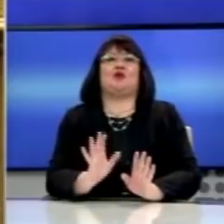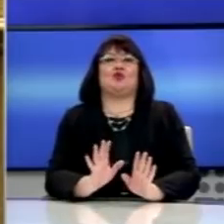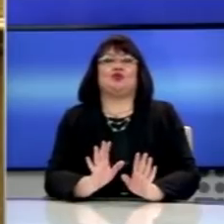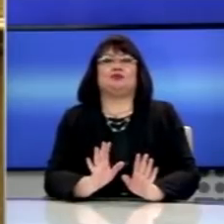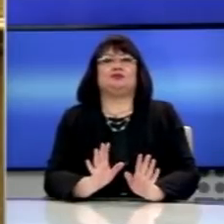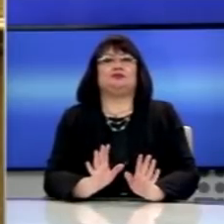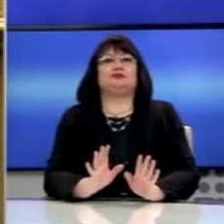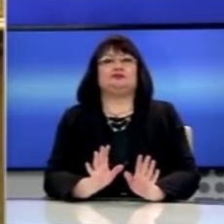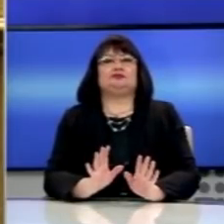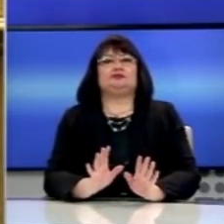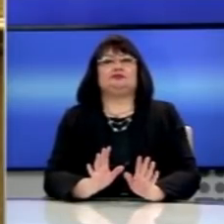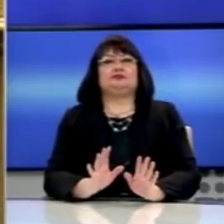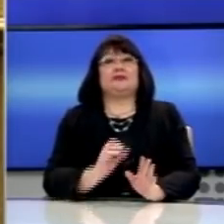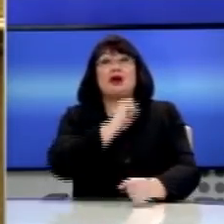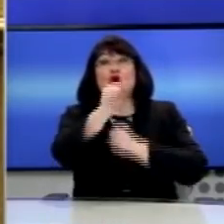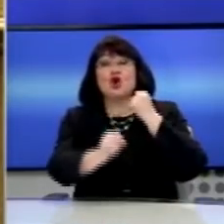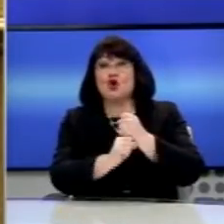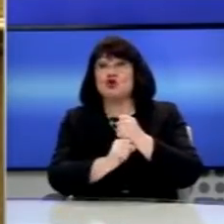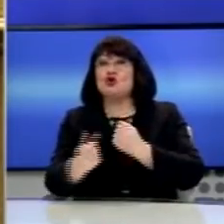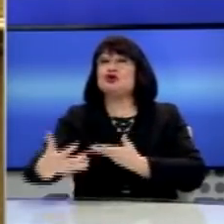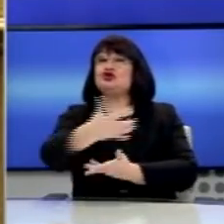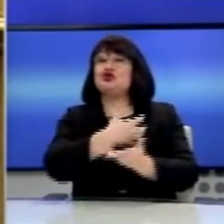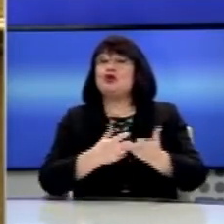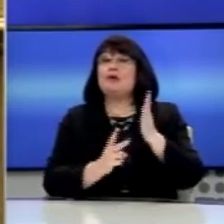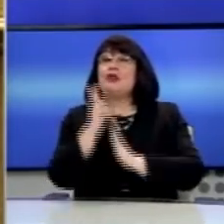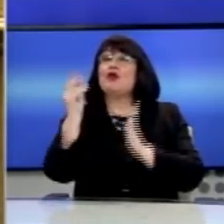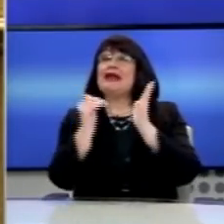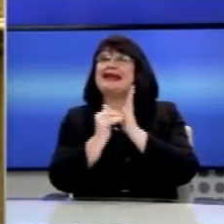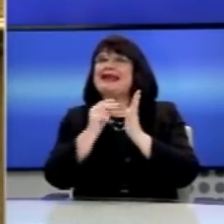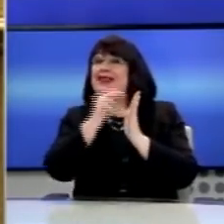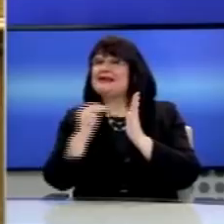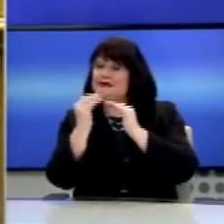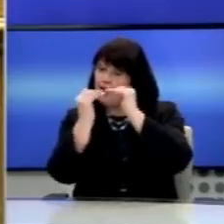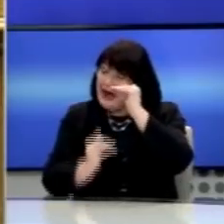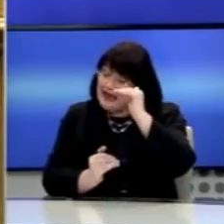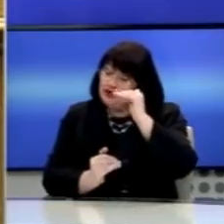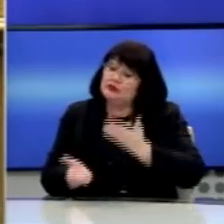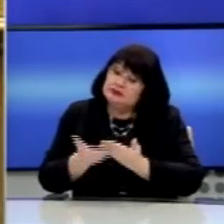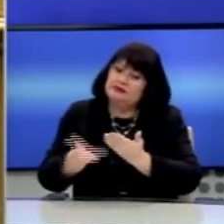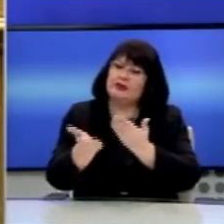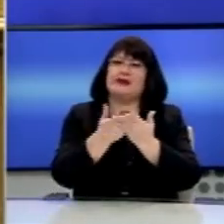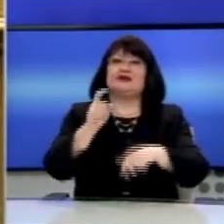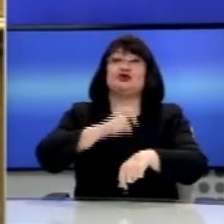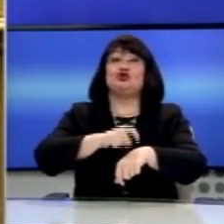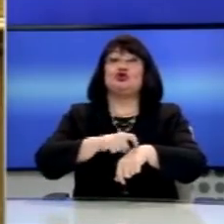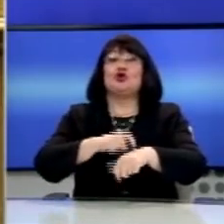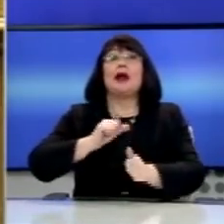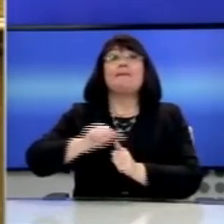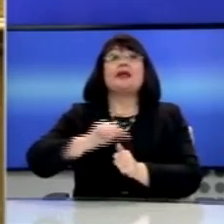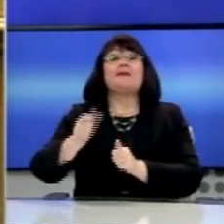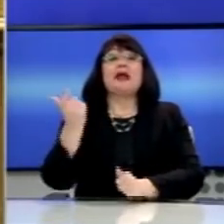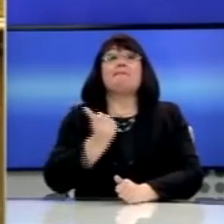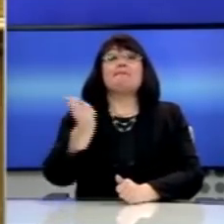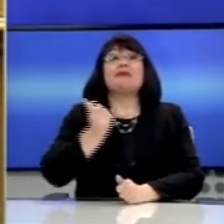σε όσους έχουν ετήσιο εισόδημα κάτω των 12.000 ευρώ. Να αποδοθεί εδώ και τώρα μηνιαίο